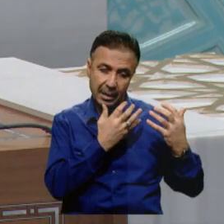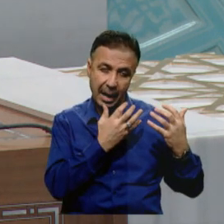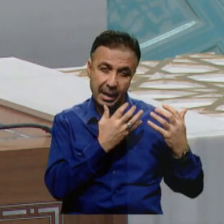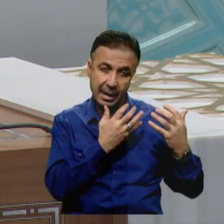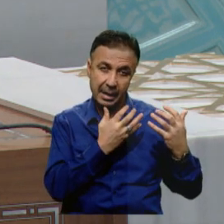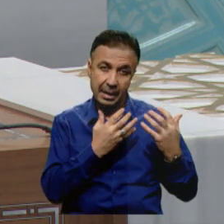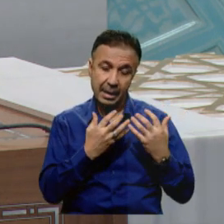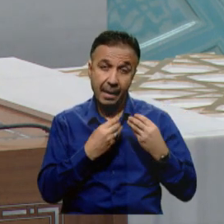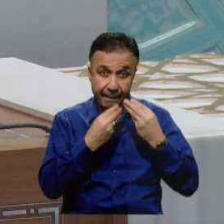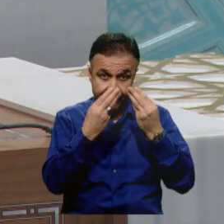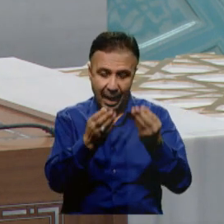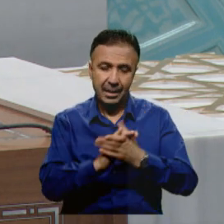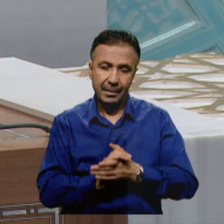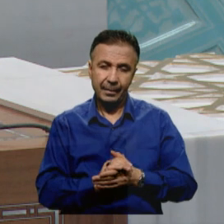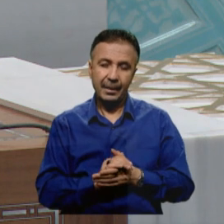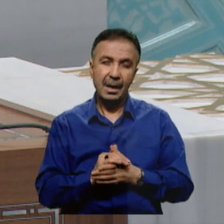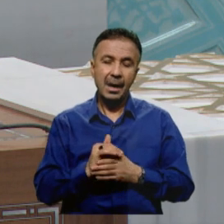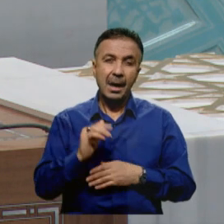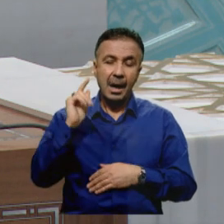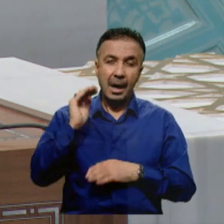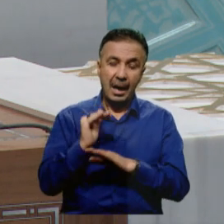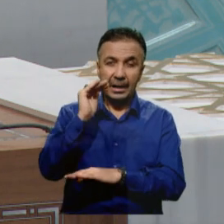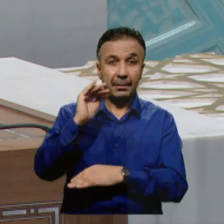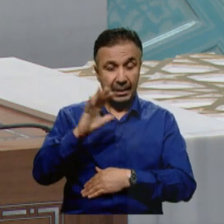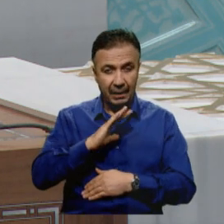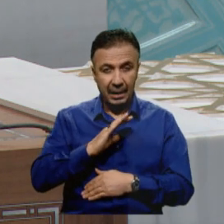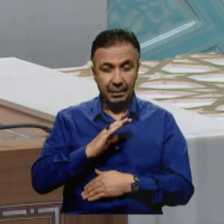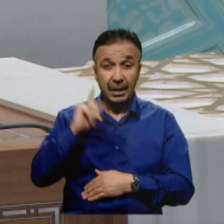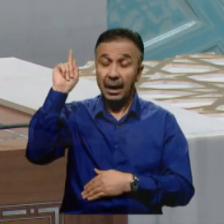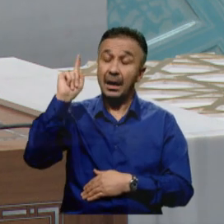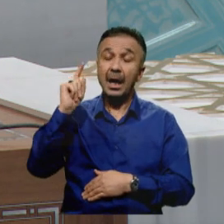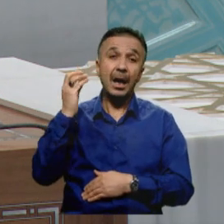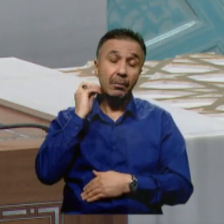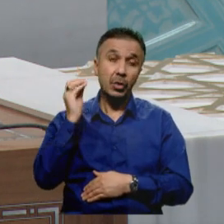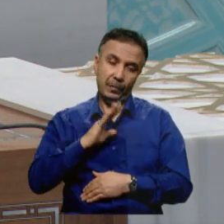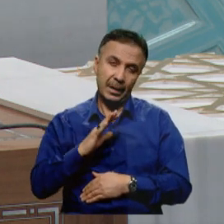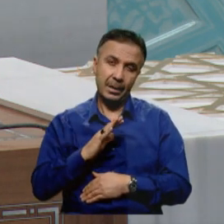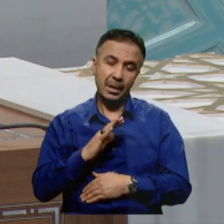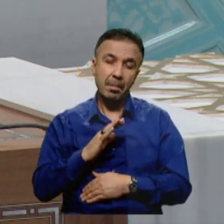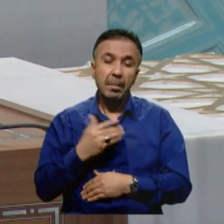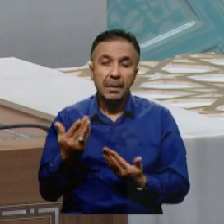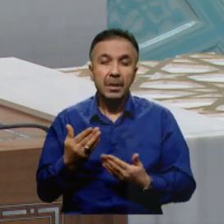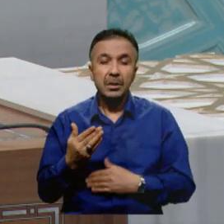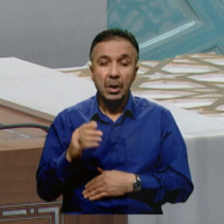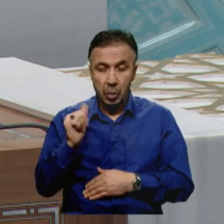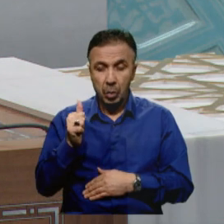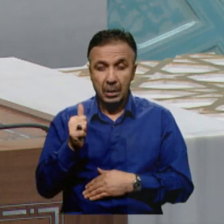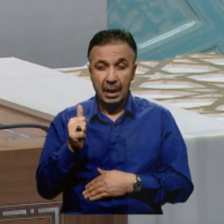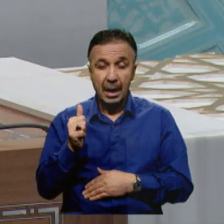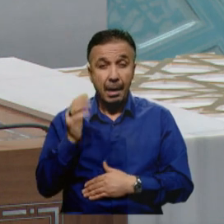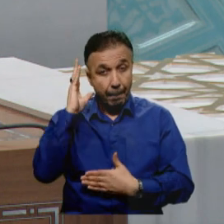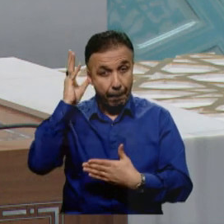bulundu. Hayatımızı, varlığımızı ona borçluyuz. Peki biz günde 5 vakit namazımızı